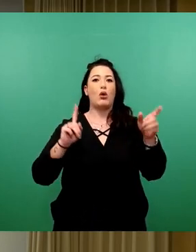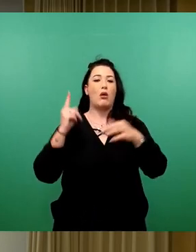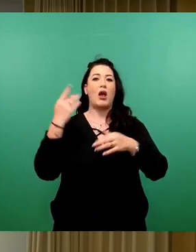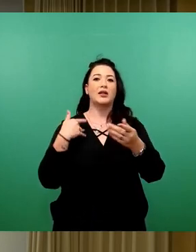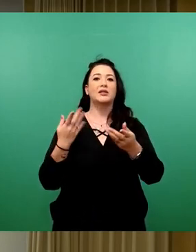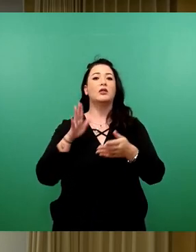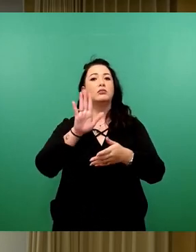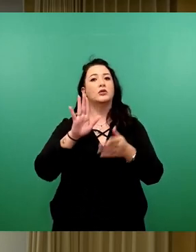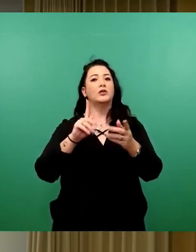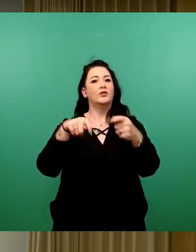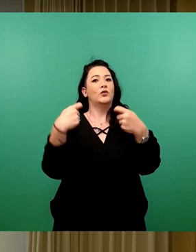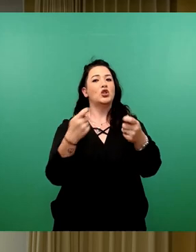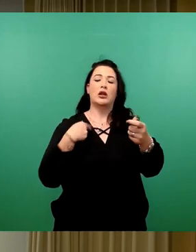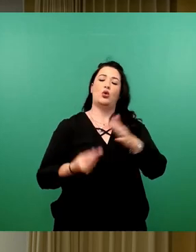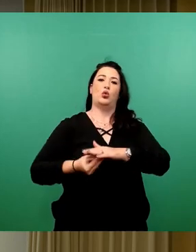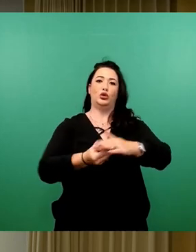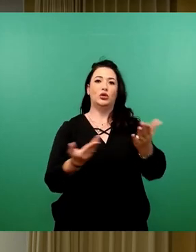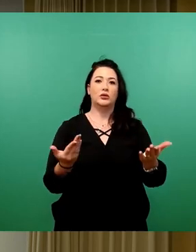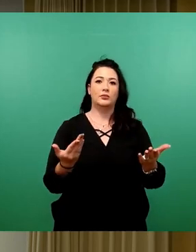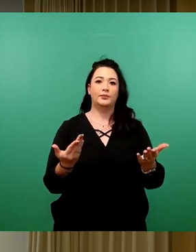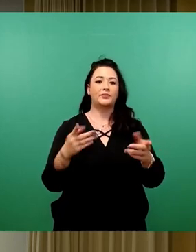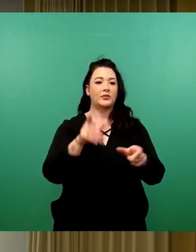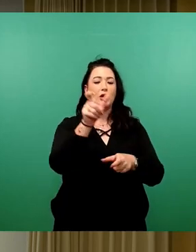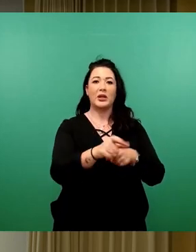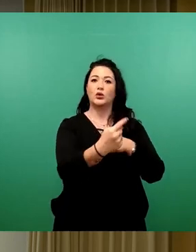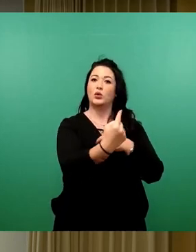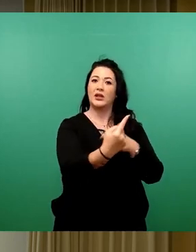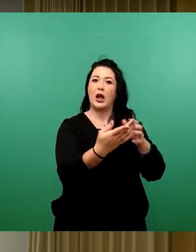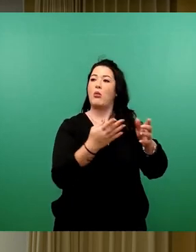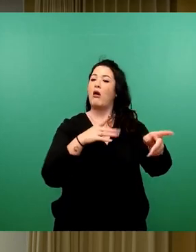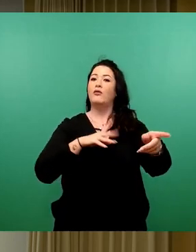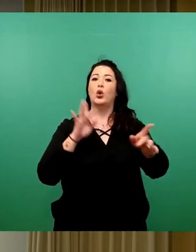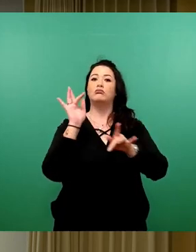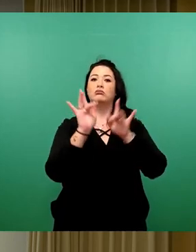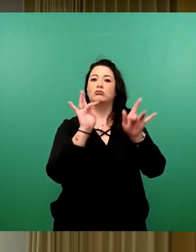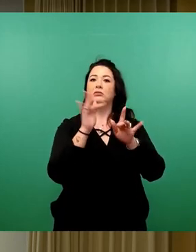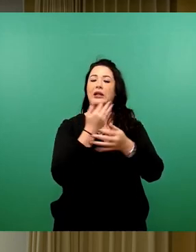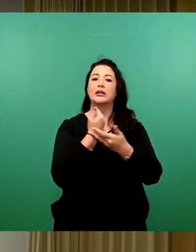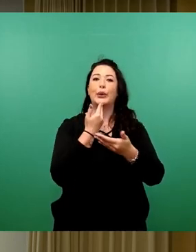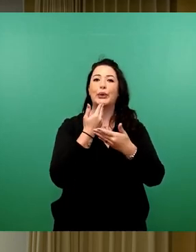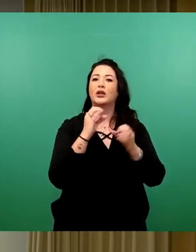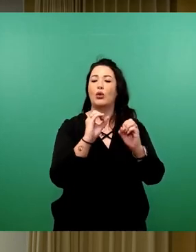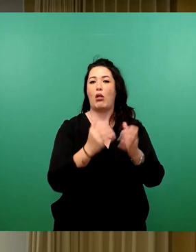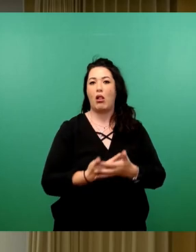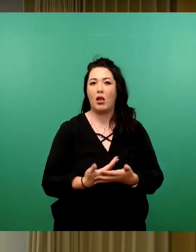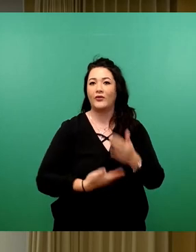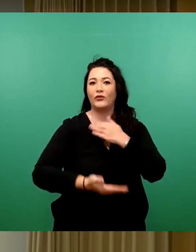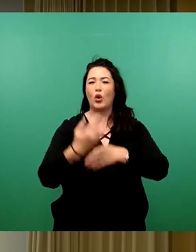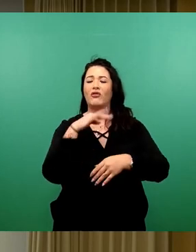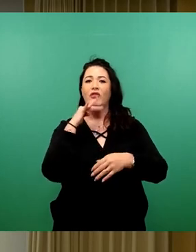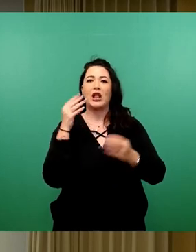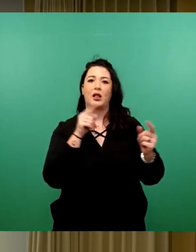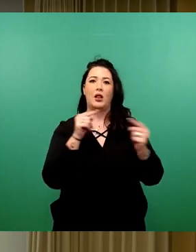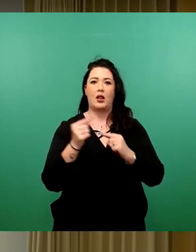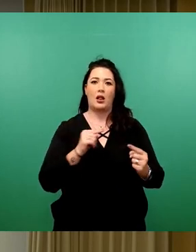einziges kritisches Wort an der Person Jan Donhauser in dieser ganzen Zeit, die wir das diskutiert haben, aus gutem Grund. Er genießt nicht